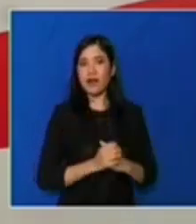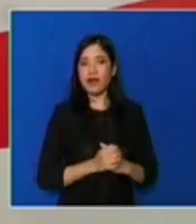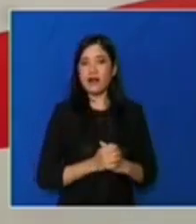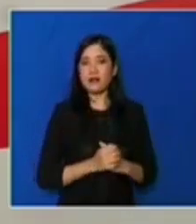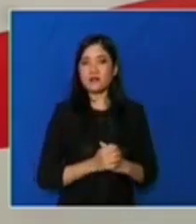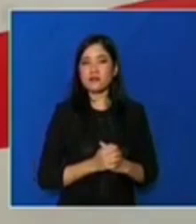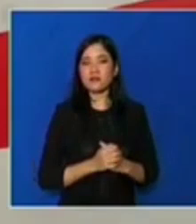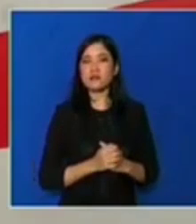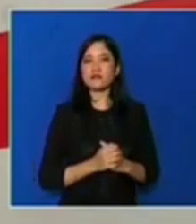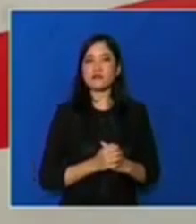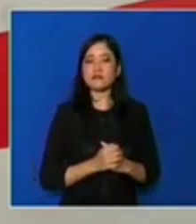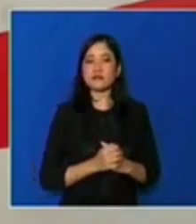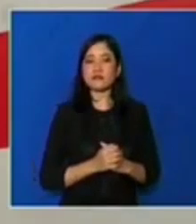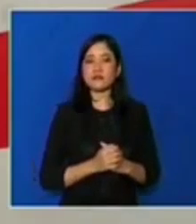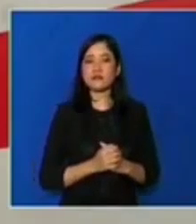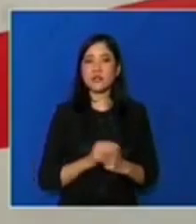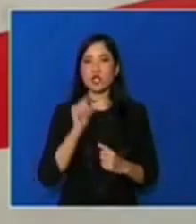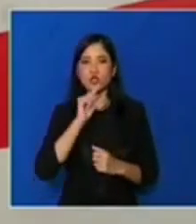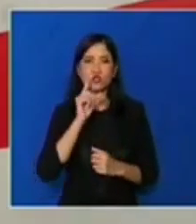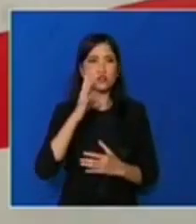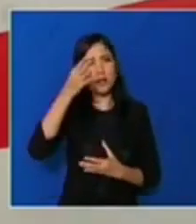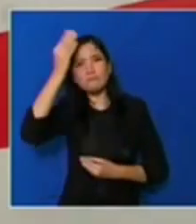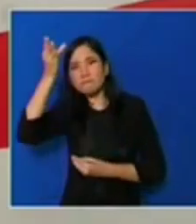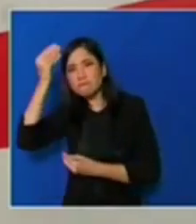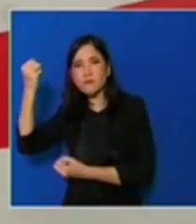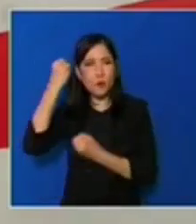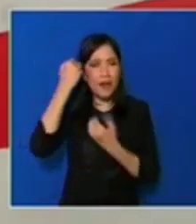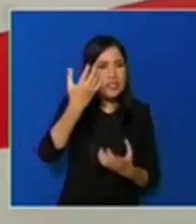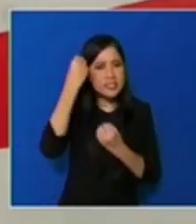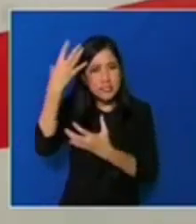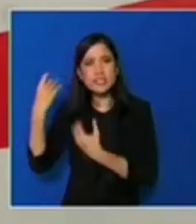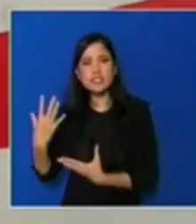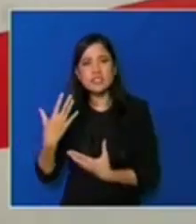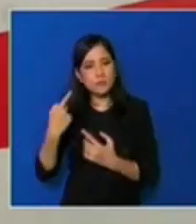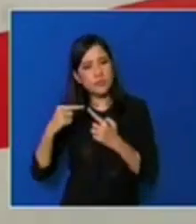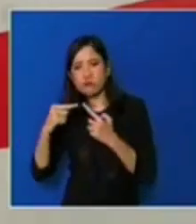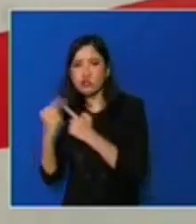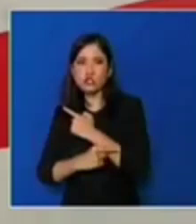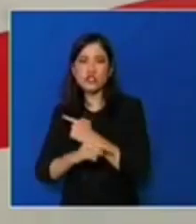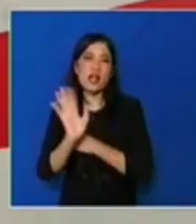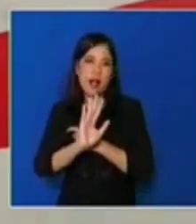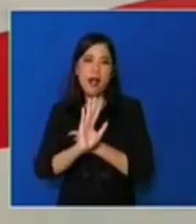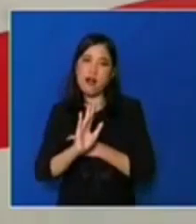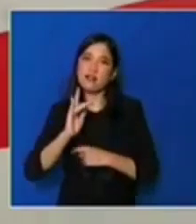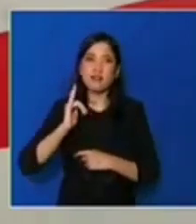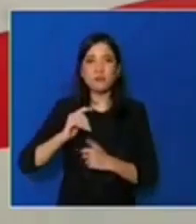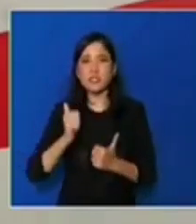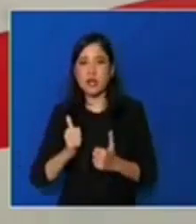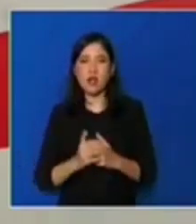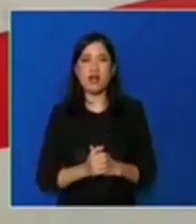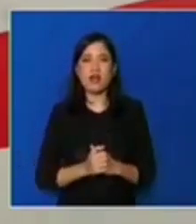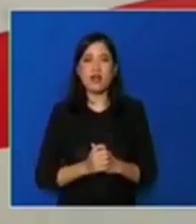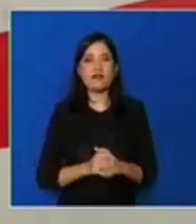jejaring untuk mendapatkan informasi dan berkonsultasi tentang spenja Kit ini sudah